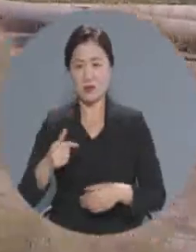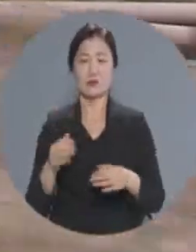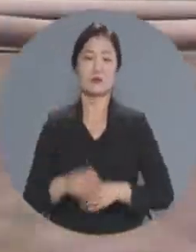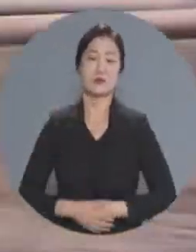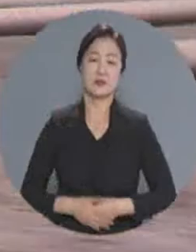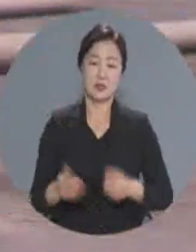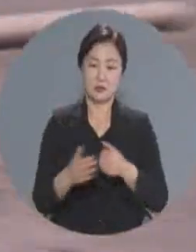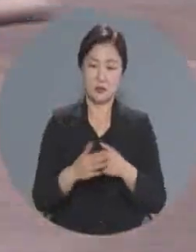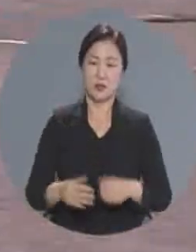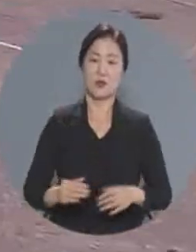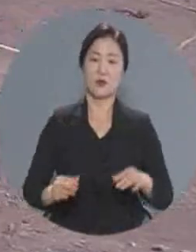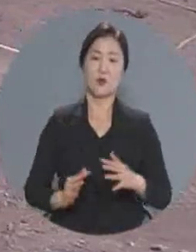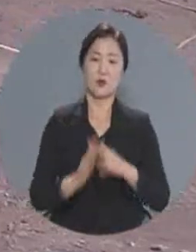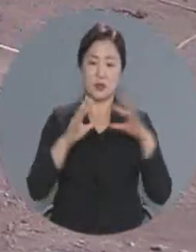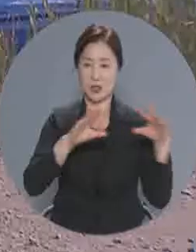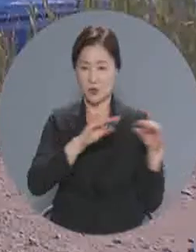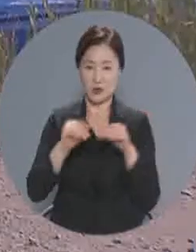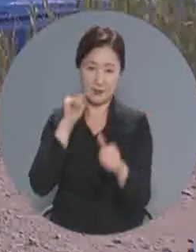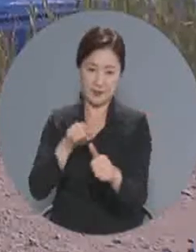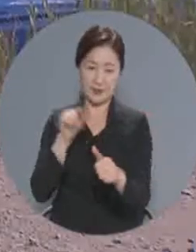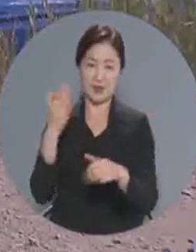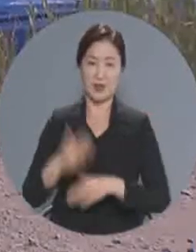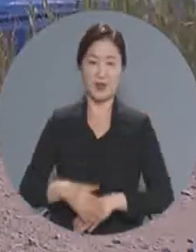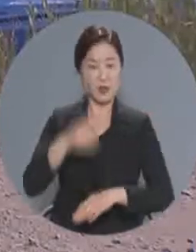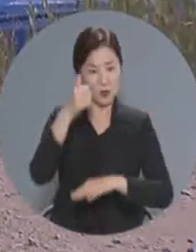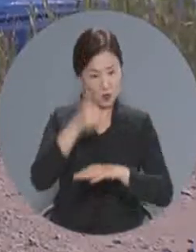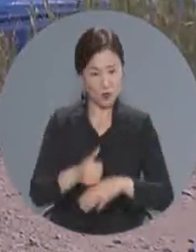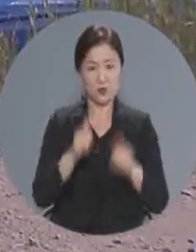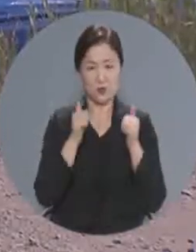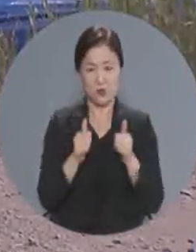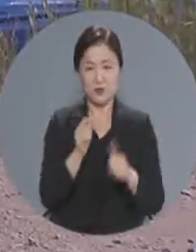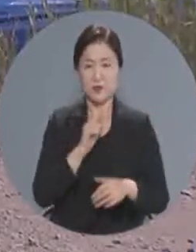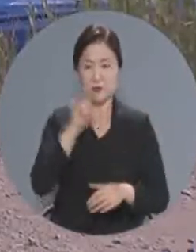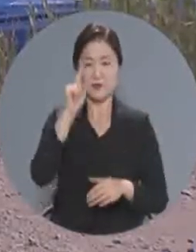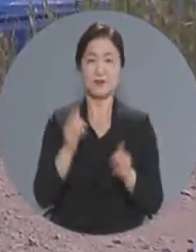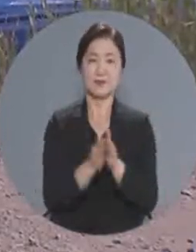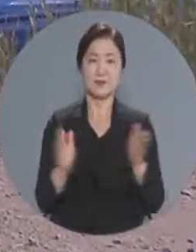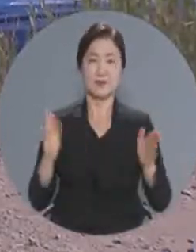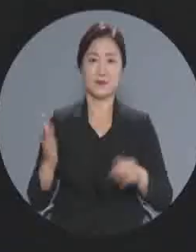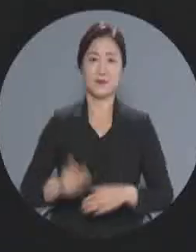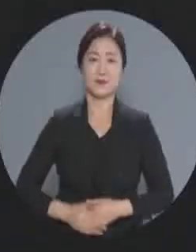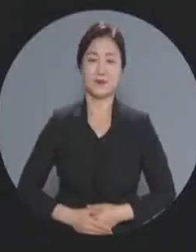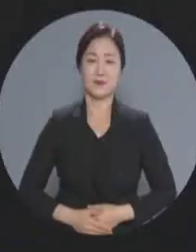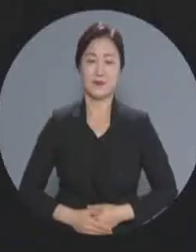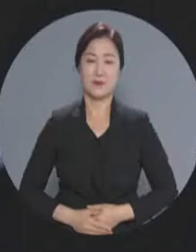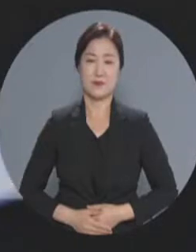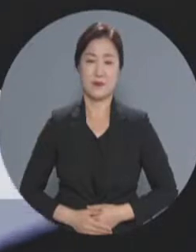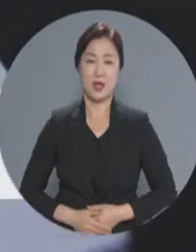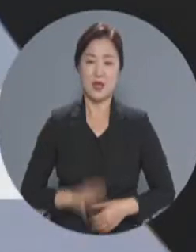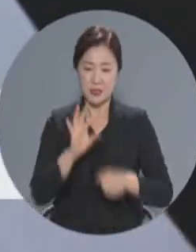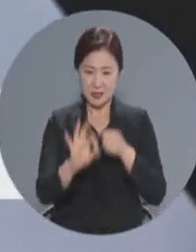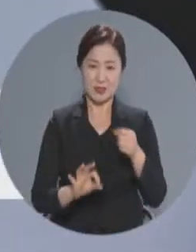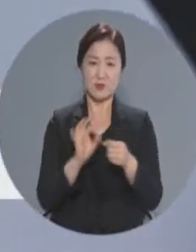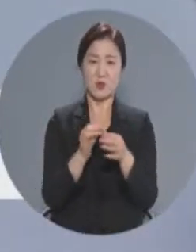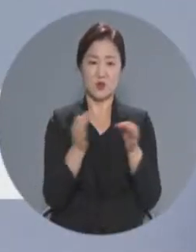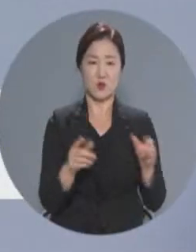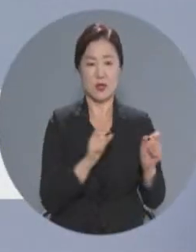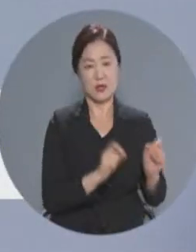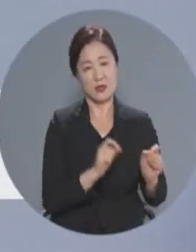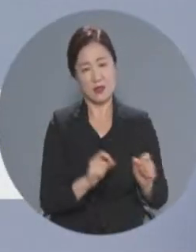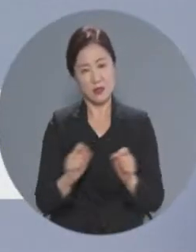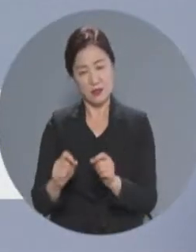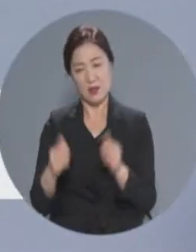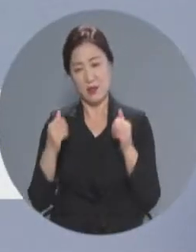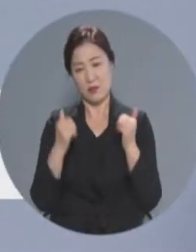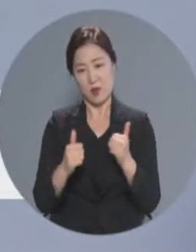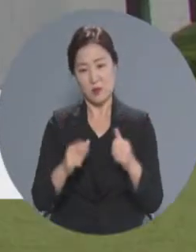시는 공사 중지 명령을 내렸고 결국 소송전으로 이어졌습니다. 10여 년 동안 지리하게 끌어오던